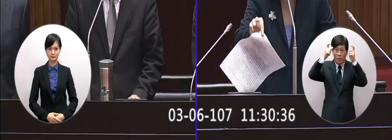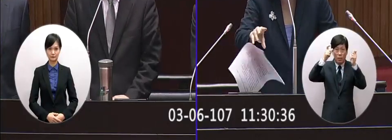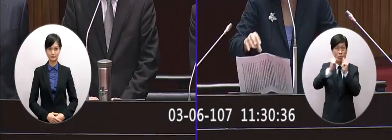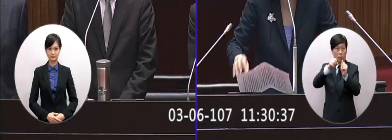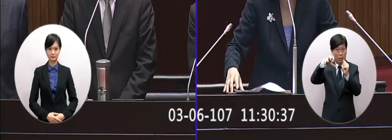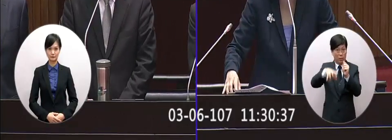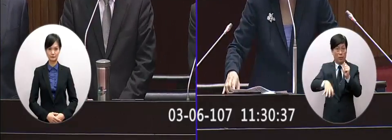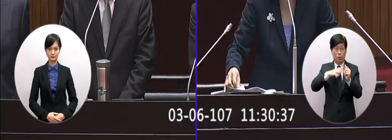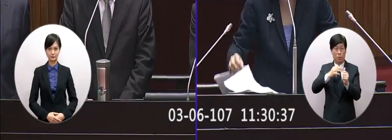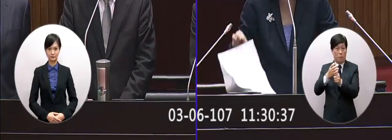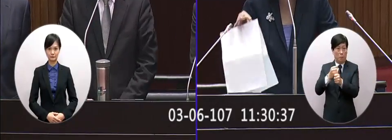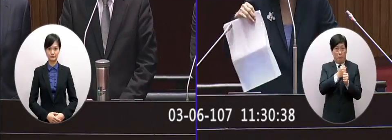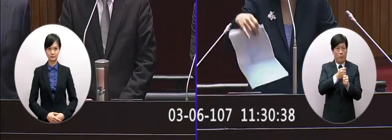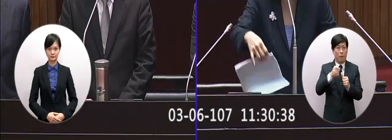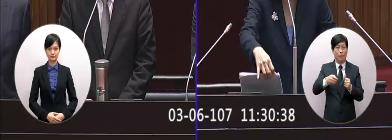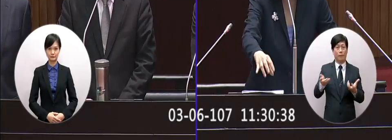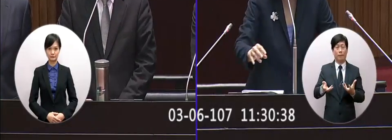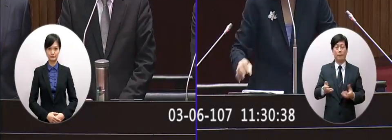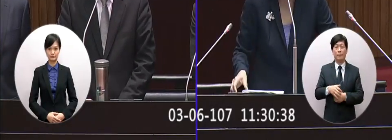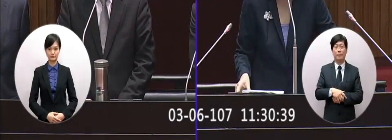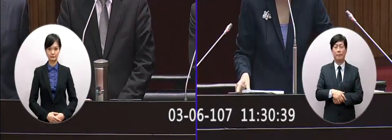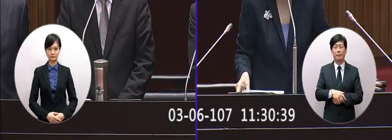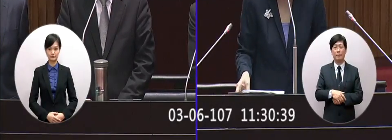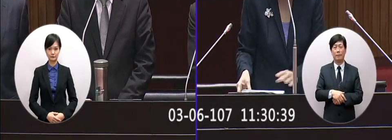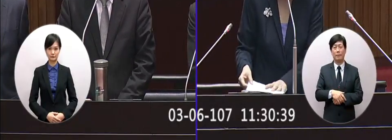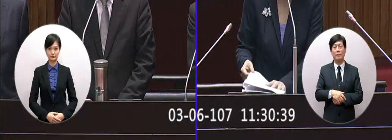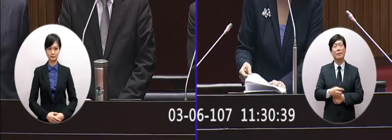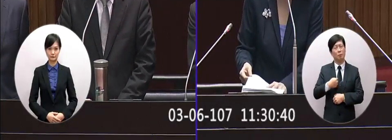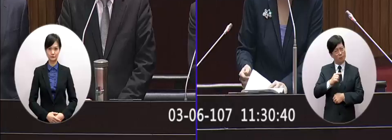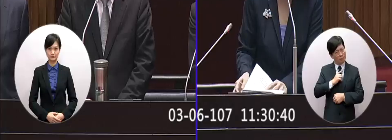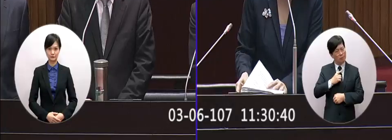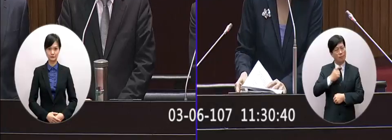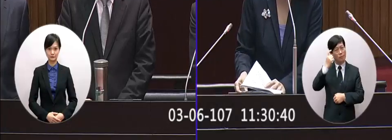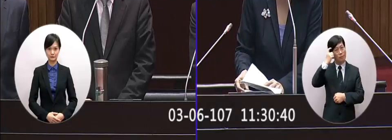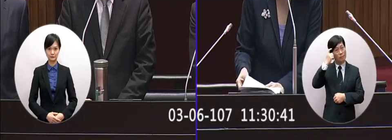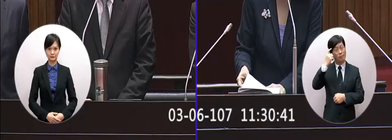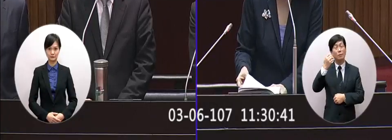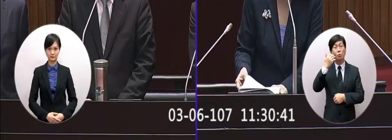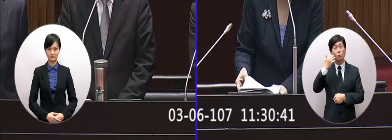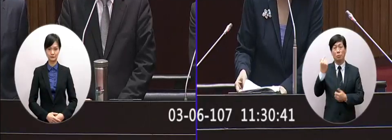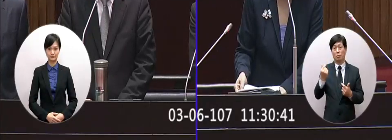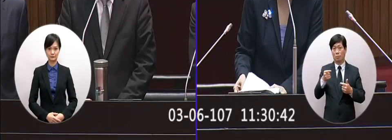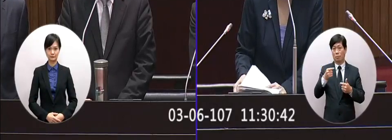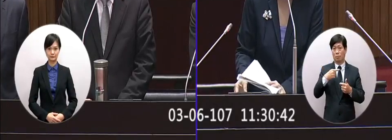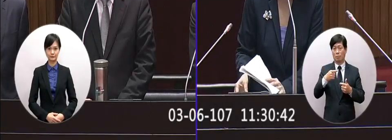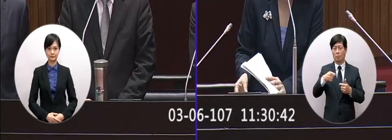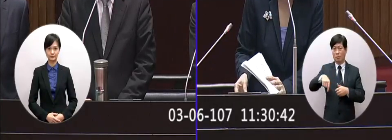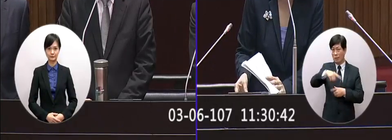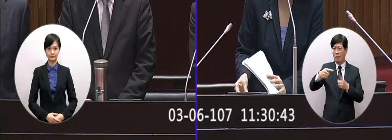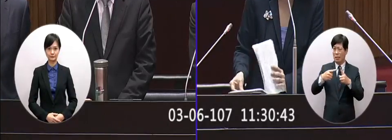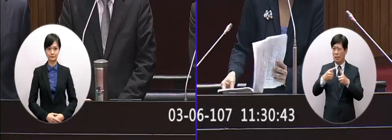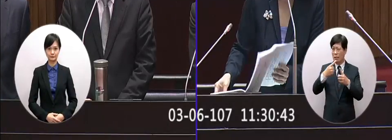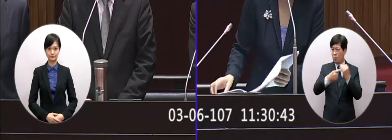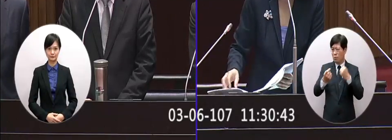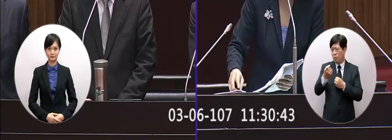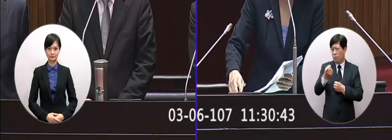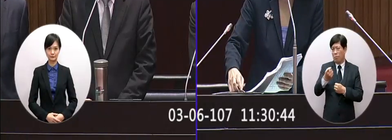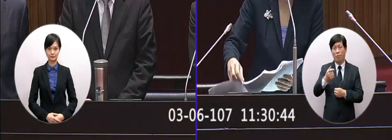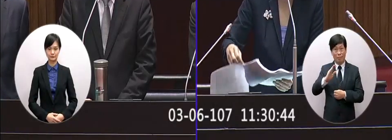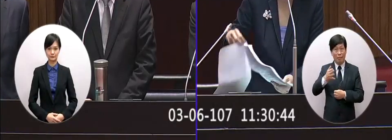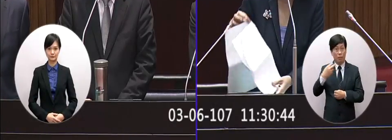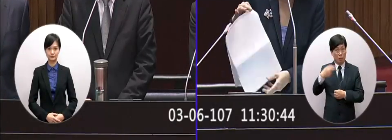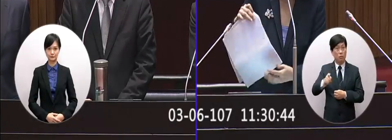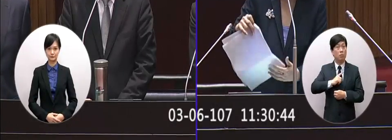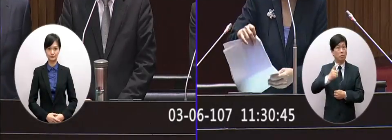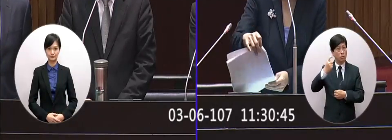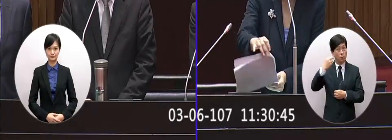监狱的挟持的这样的一个事件。所以呢，我个人认为说，对于这一些虽然人数不多，而且他们认为他